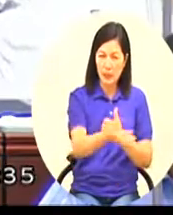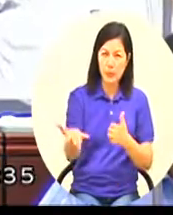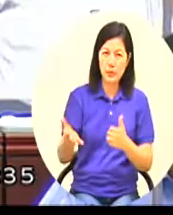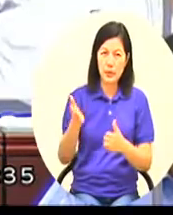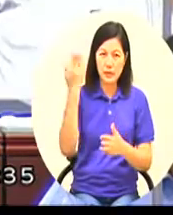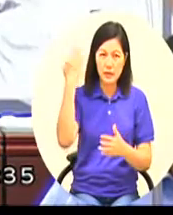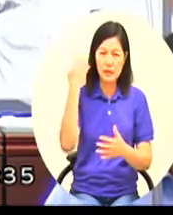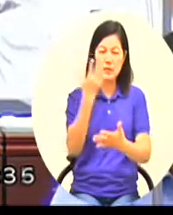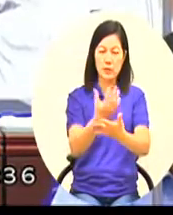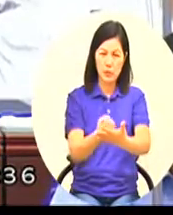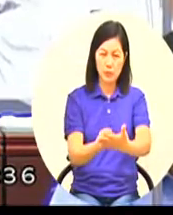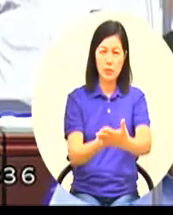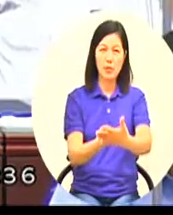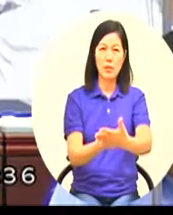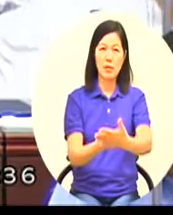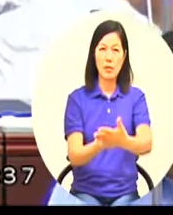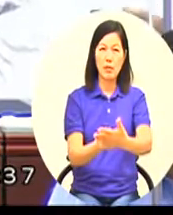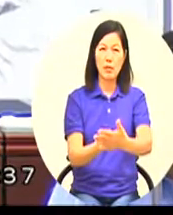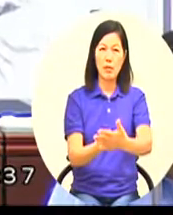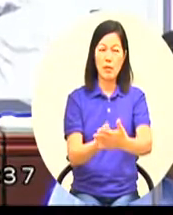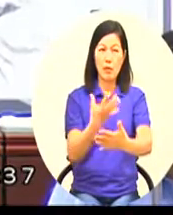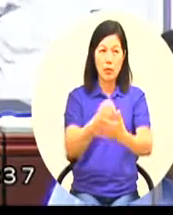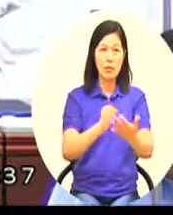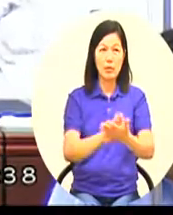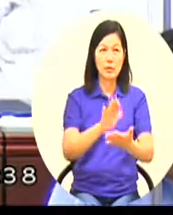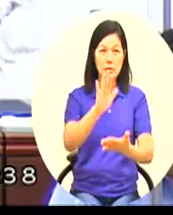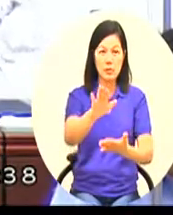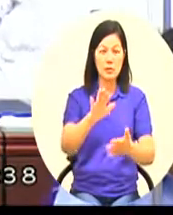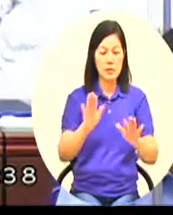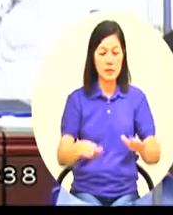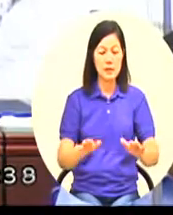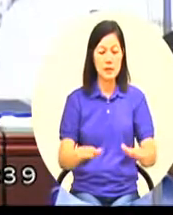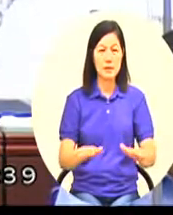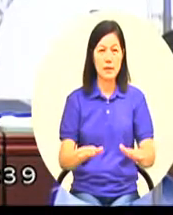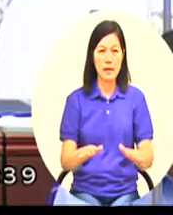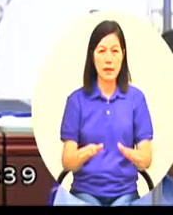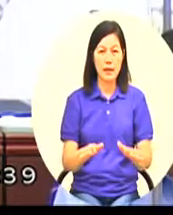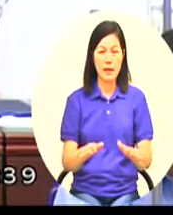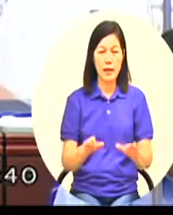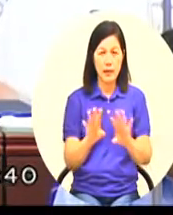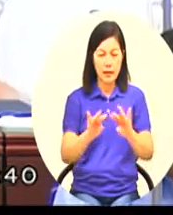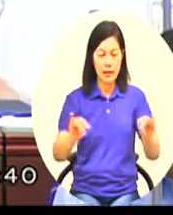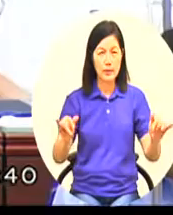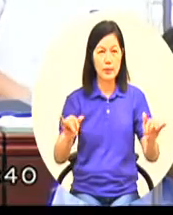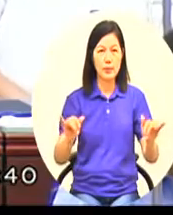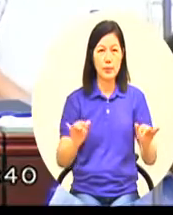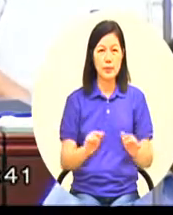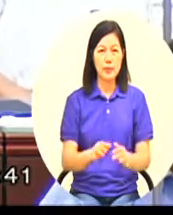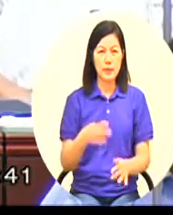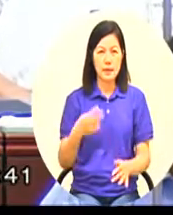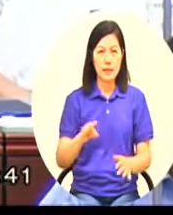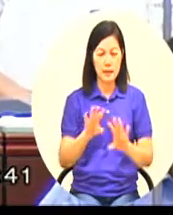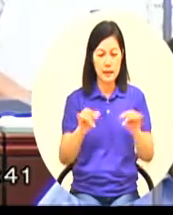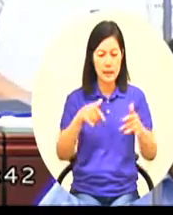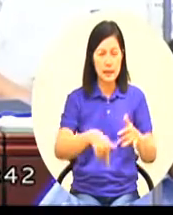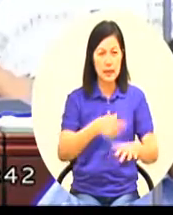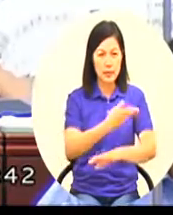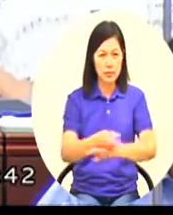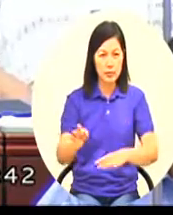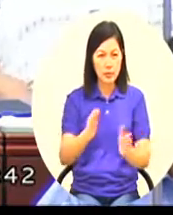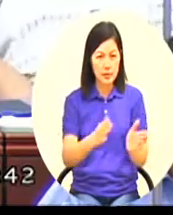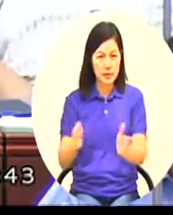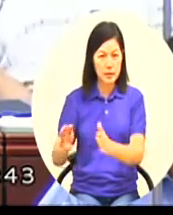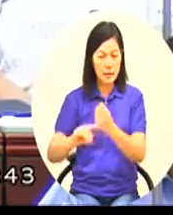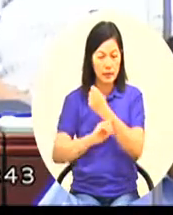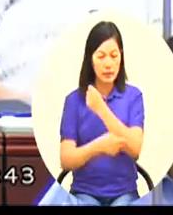留下来的，遗留下来之后，现在有刚好有土壤跟那个地下水整治法，所以